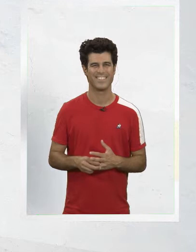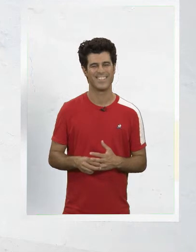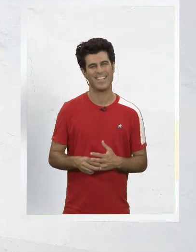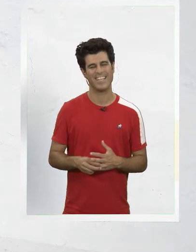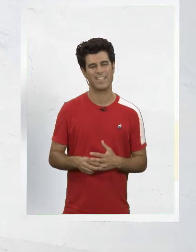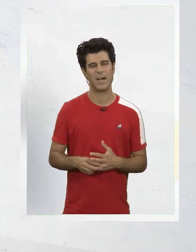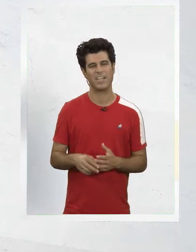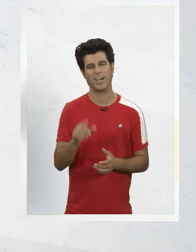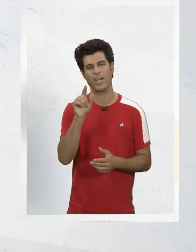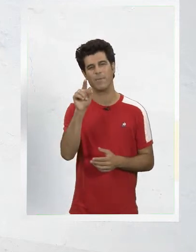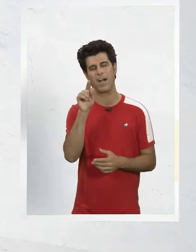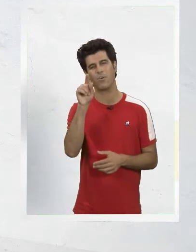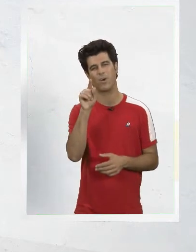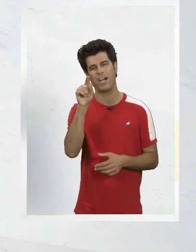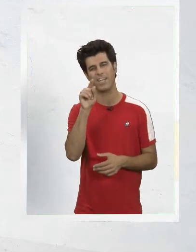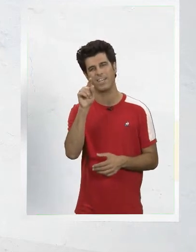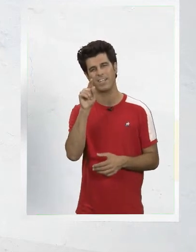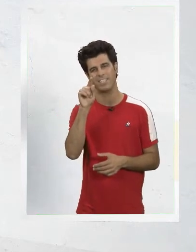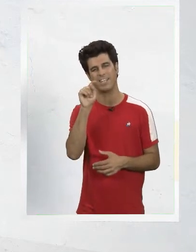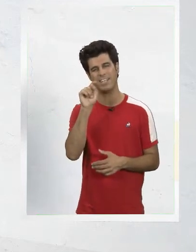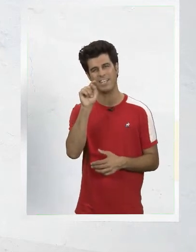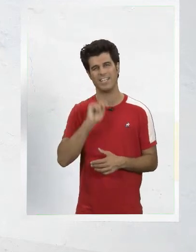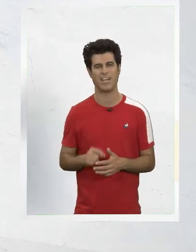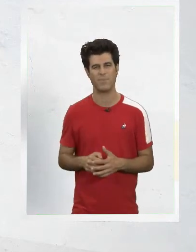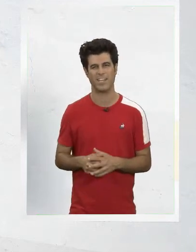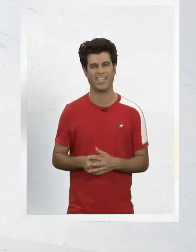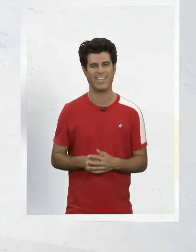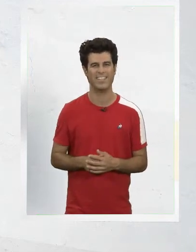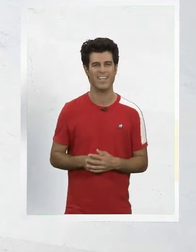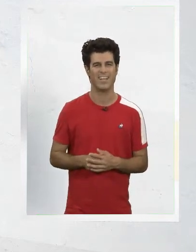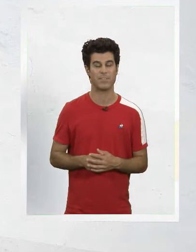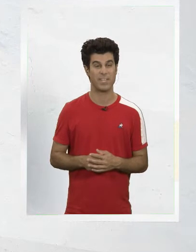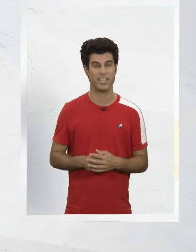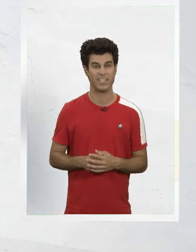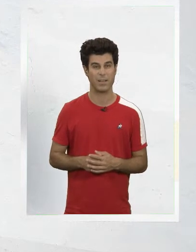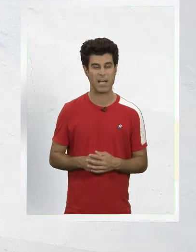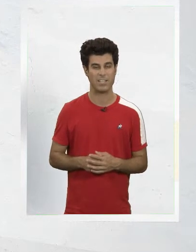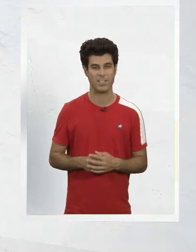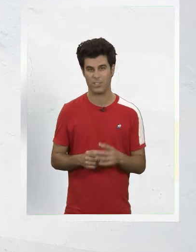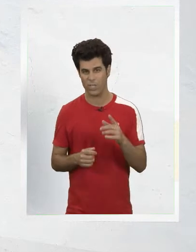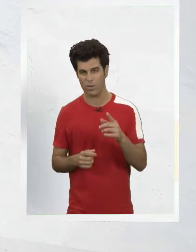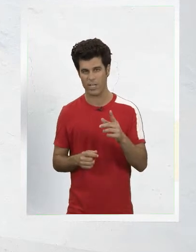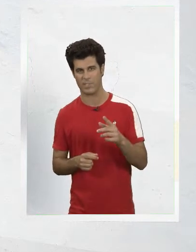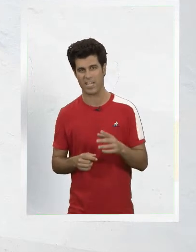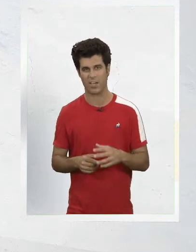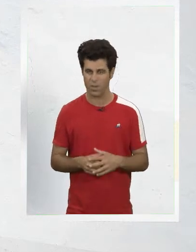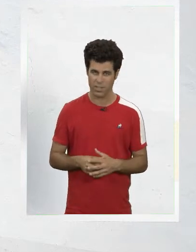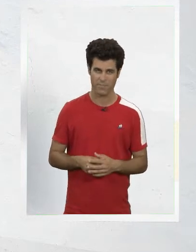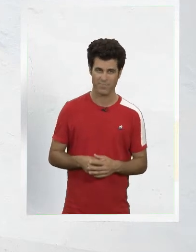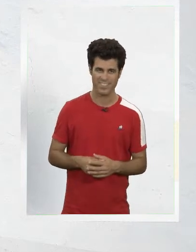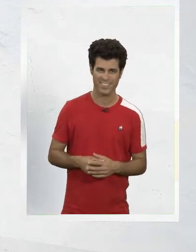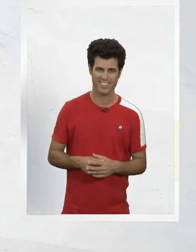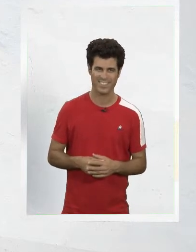כן. תמר, אני רואה גם מאחורייך איזה כלי נגינה מעניין. את מנגנת על מה? על צ'לו? אני מזהה,